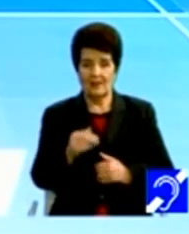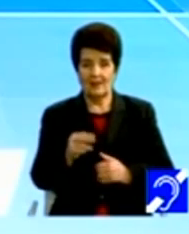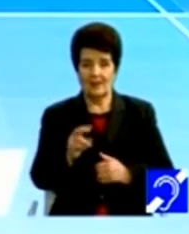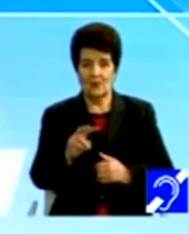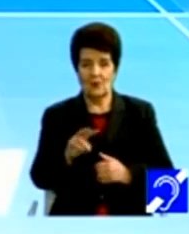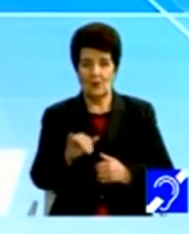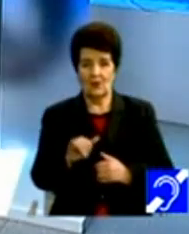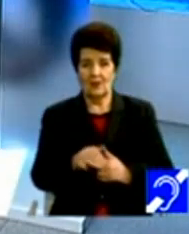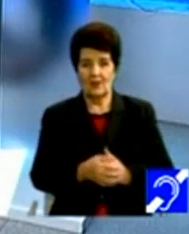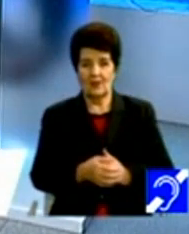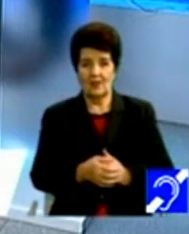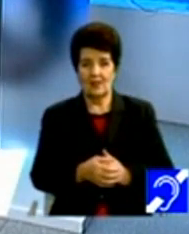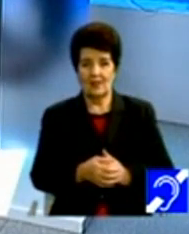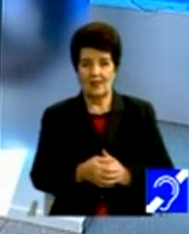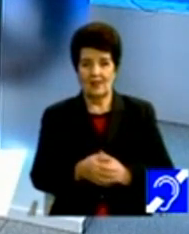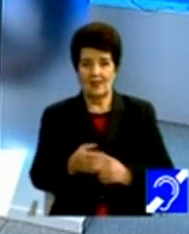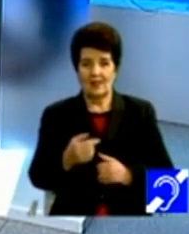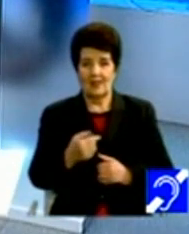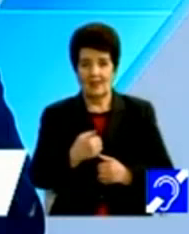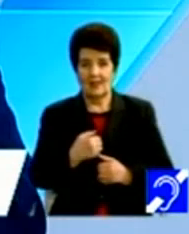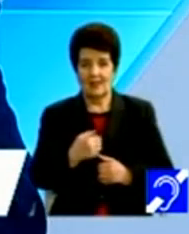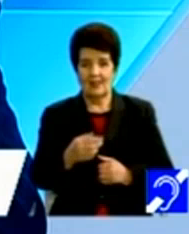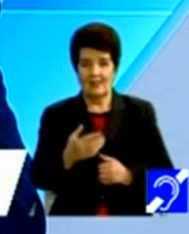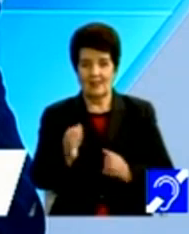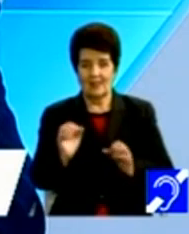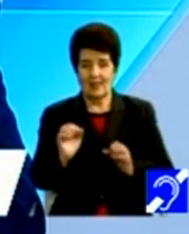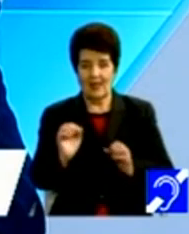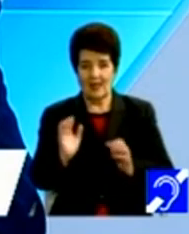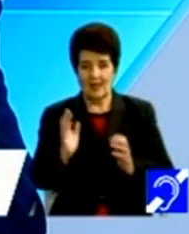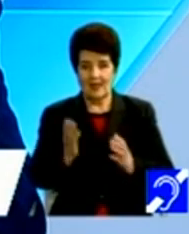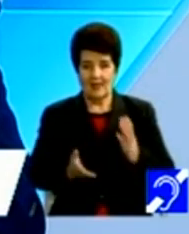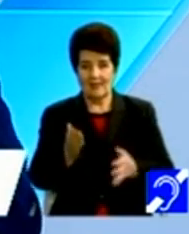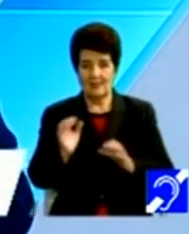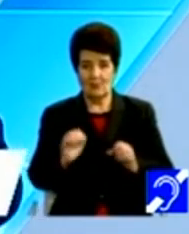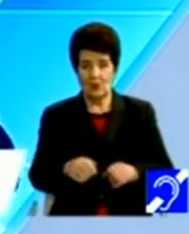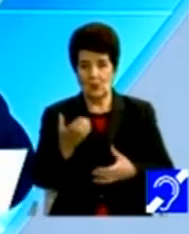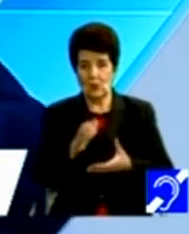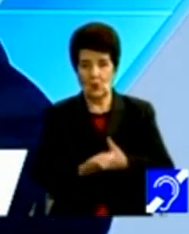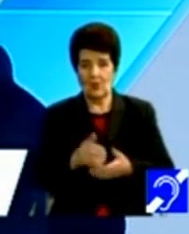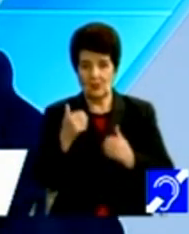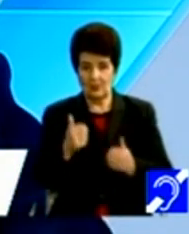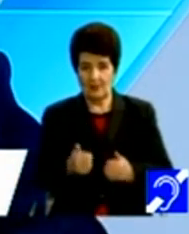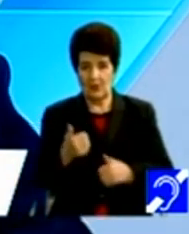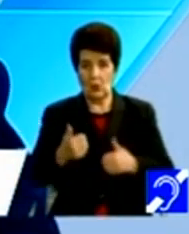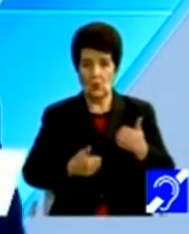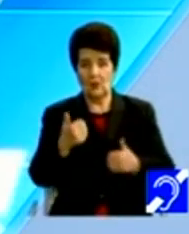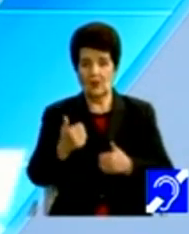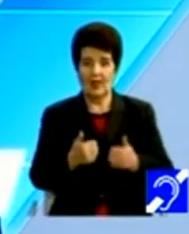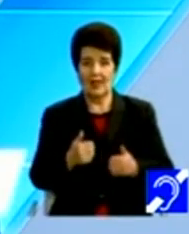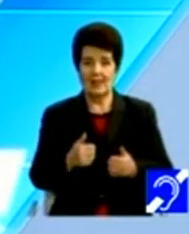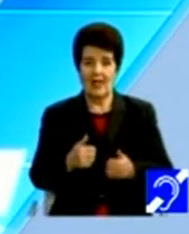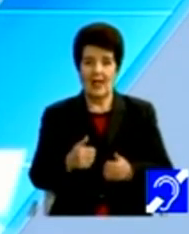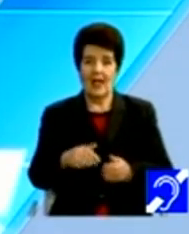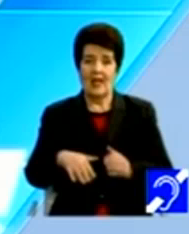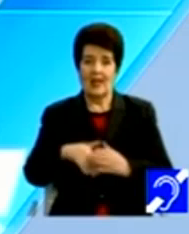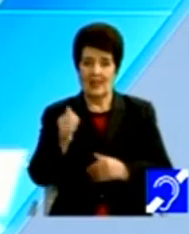campanie. Eu am o replică aici, dacă se poate, fiindcă cunoaștem foarte bine că concurent electoral este